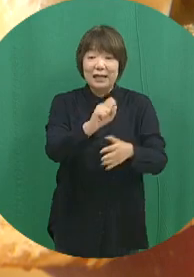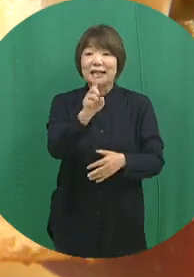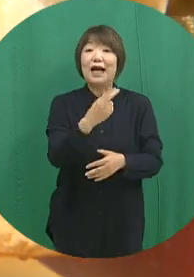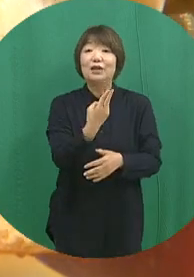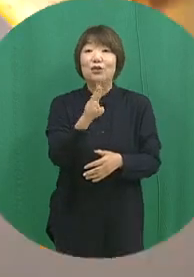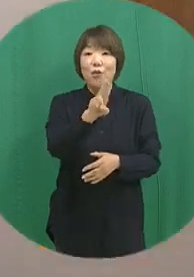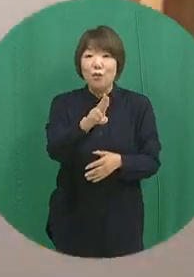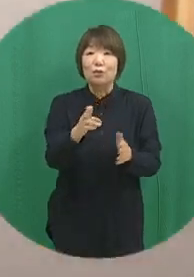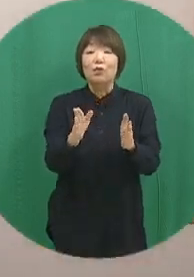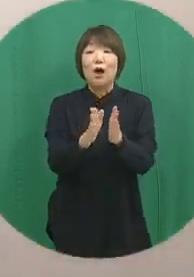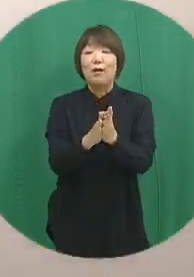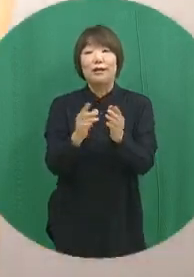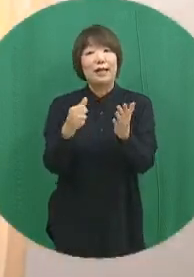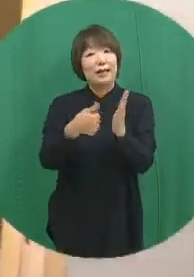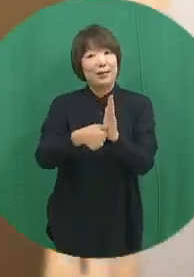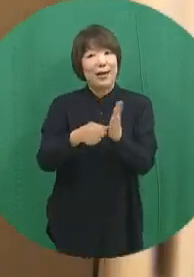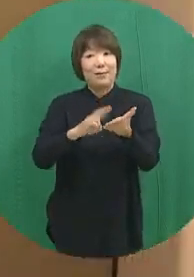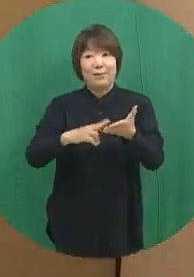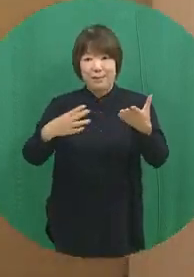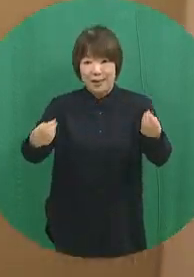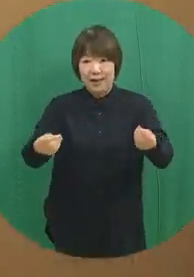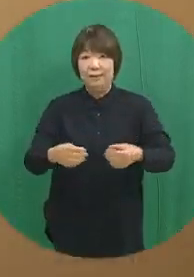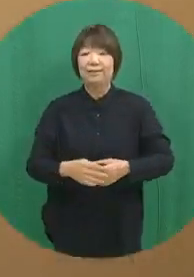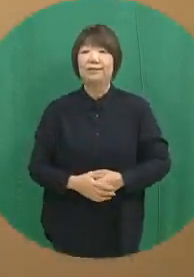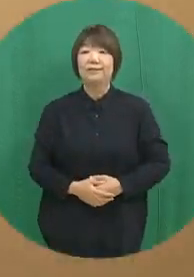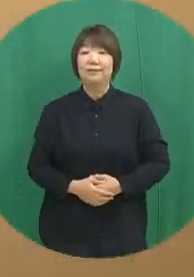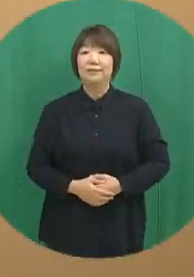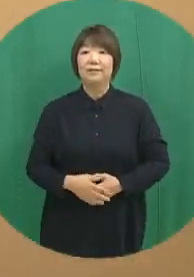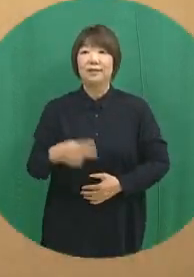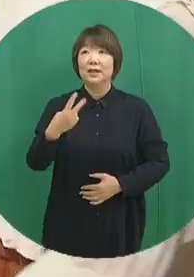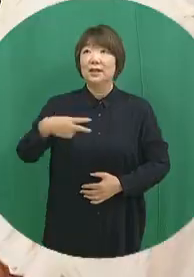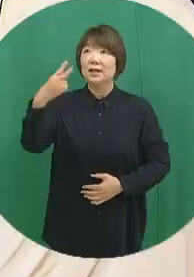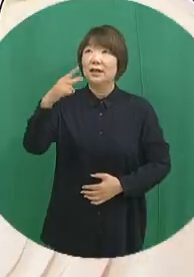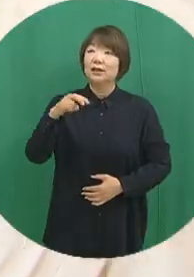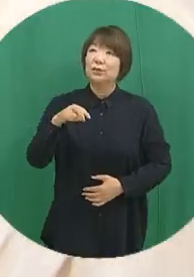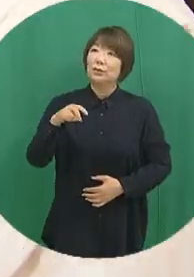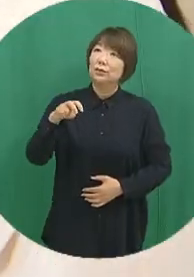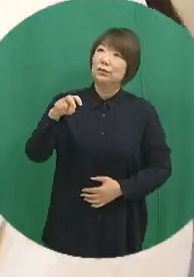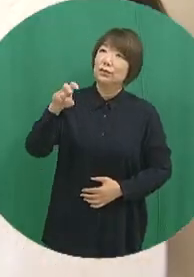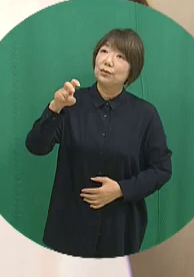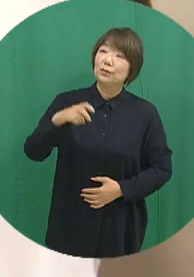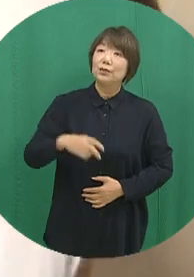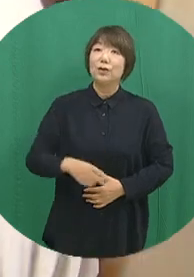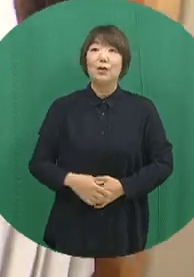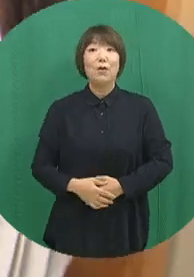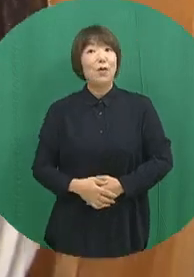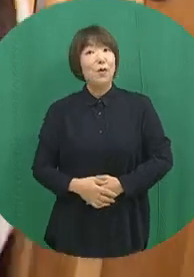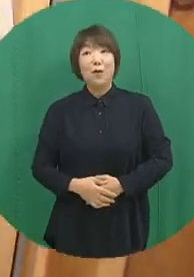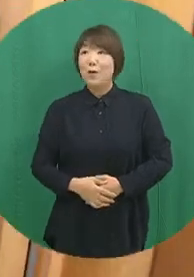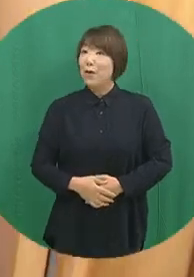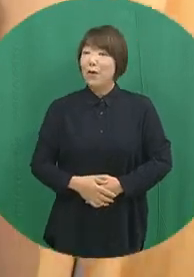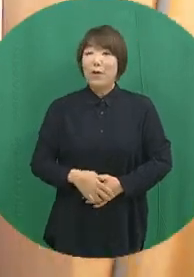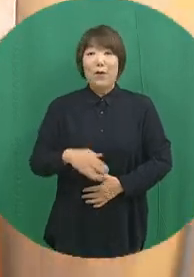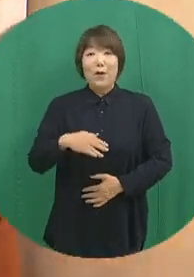。そして2階には、 わあ素